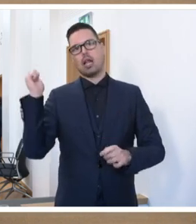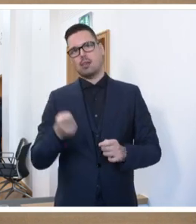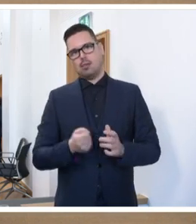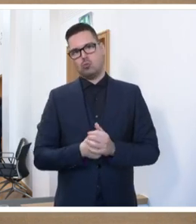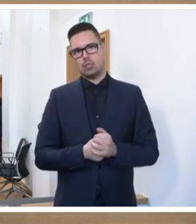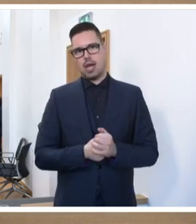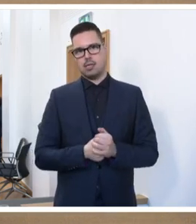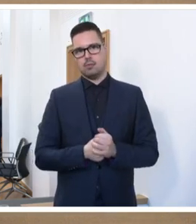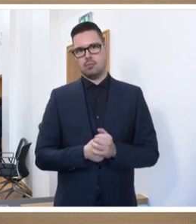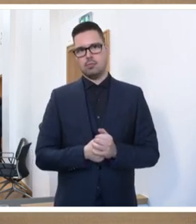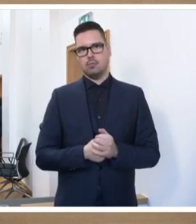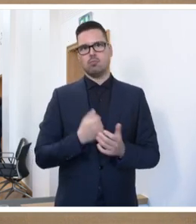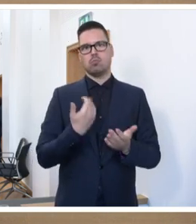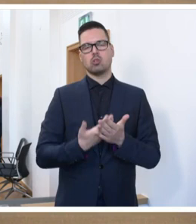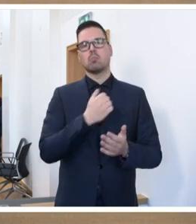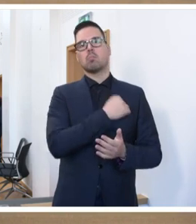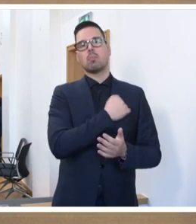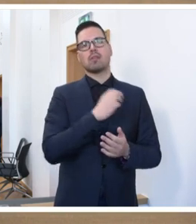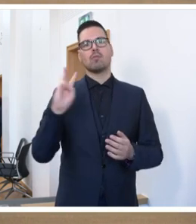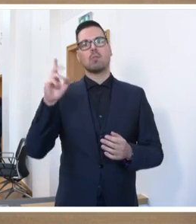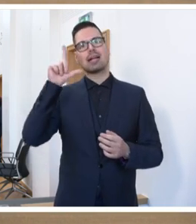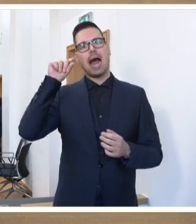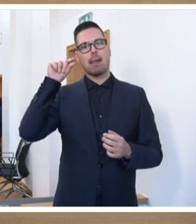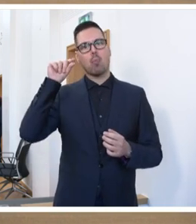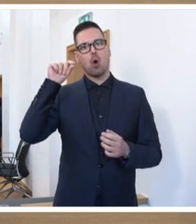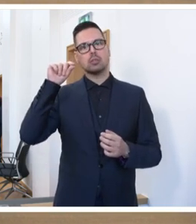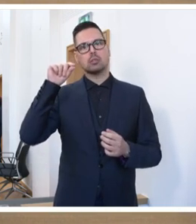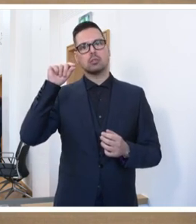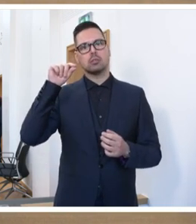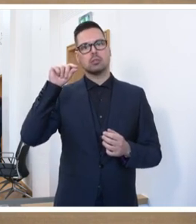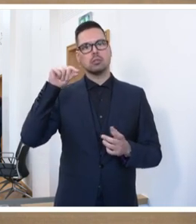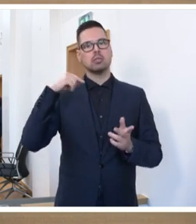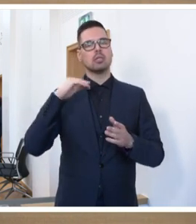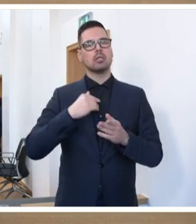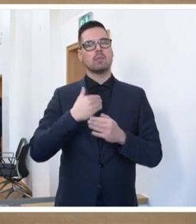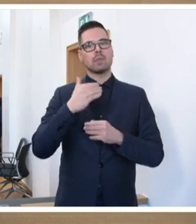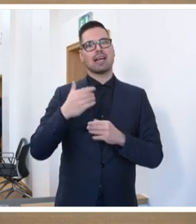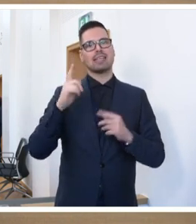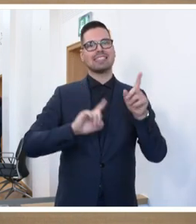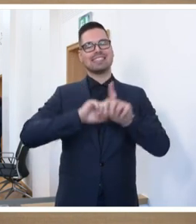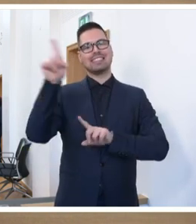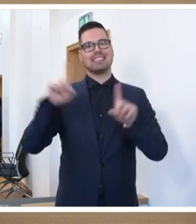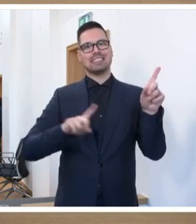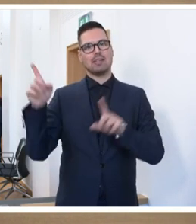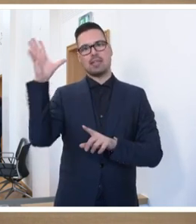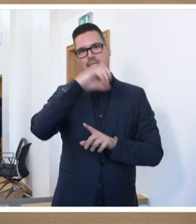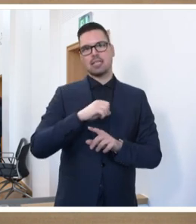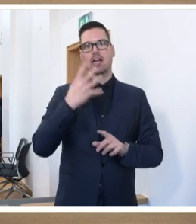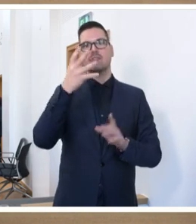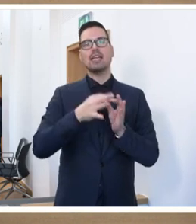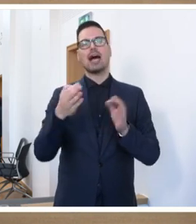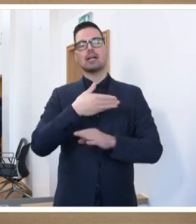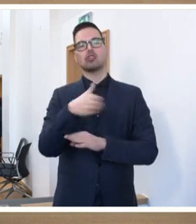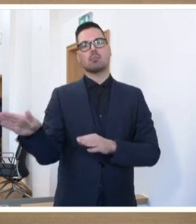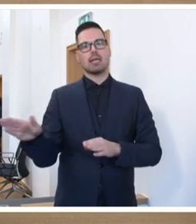das Modellverfahren in Baden-Württemberg in Heilbronn, die wenige Tage nach der Silvesternacht, nach 4 Tagen, bereits ein Urteil gesprochen haben und